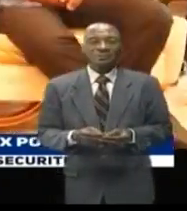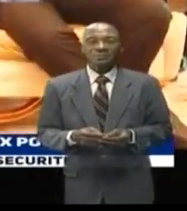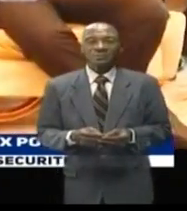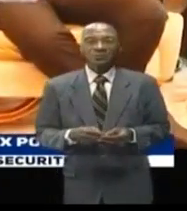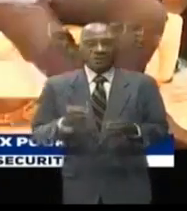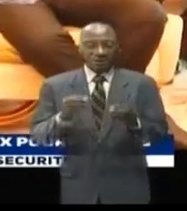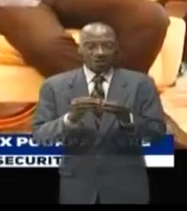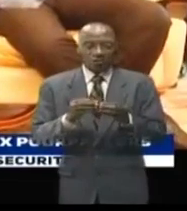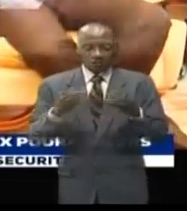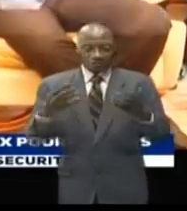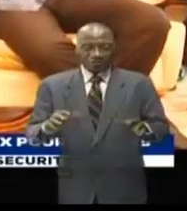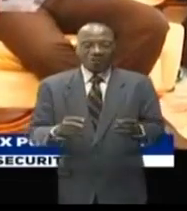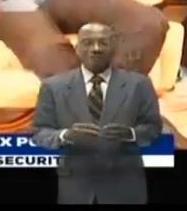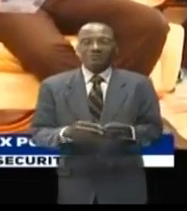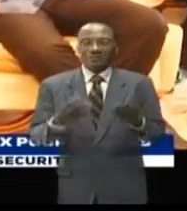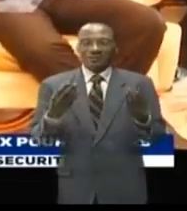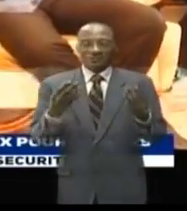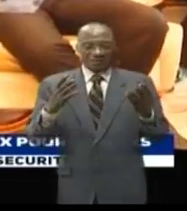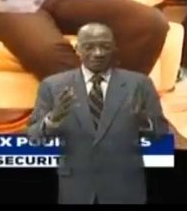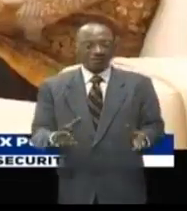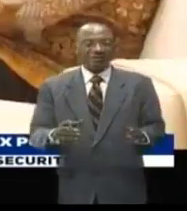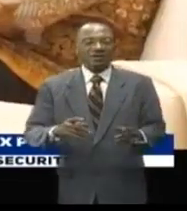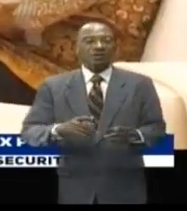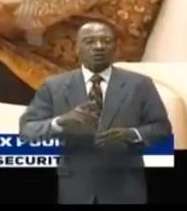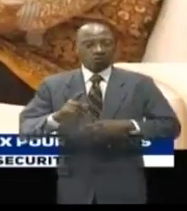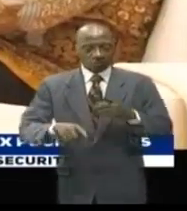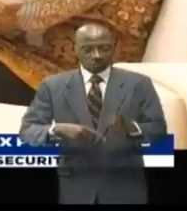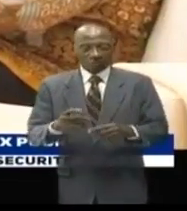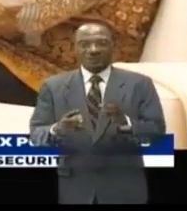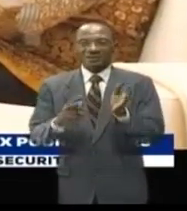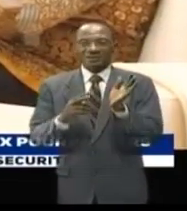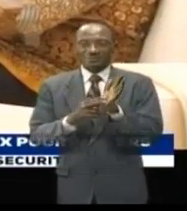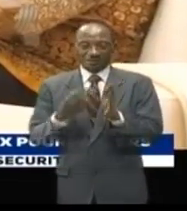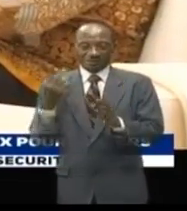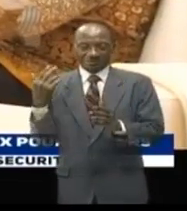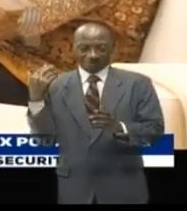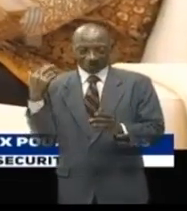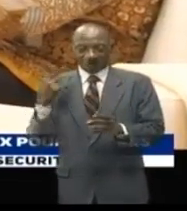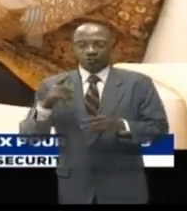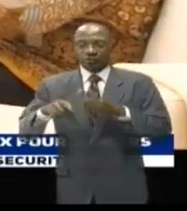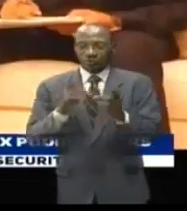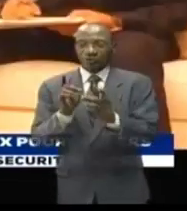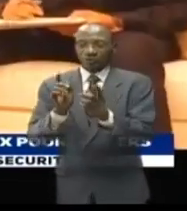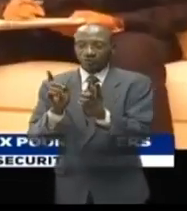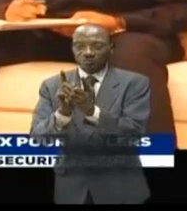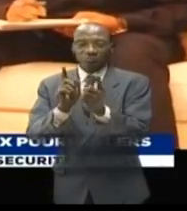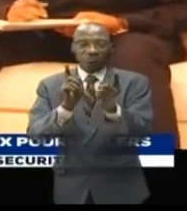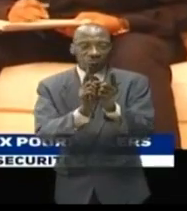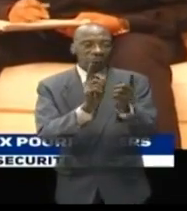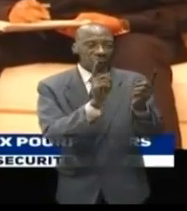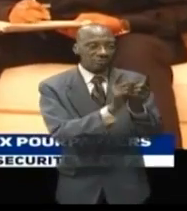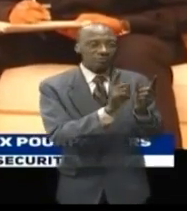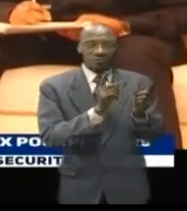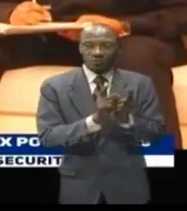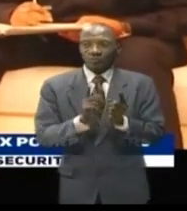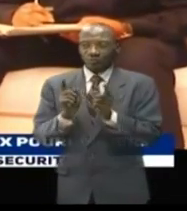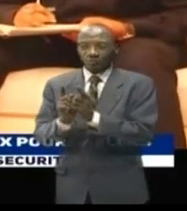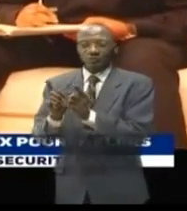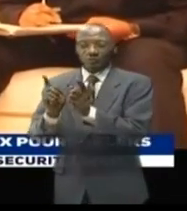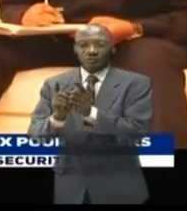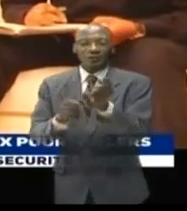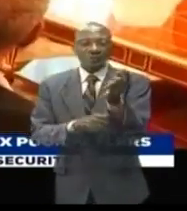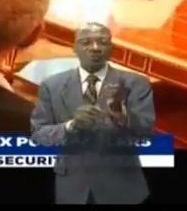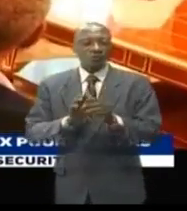rencontre le fascitateur en terme de ses dimensions une série de consultations avec les acteurs nationaux engagés dans le processus de paix des nairobie